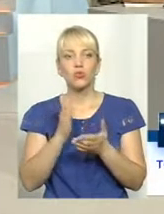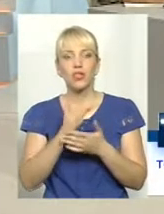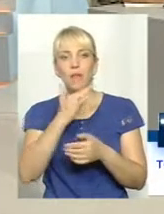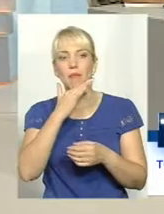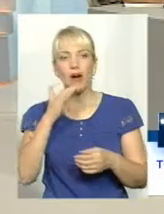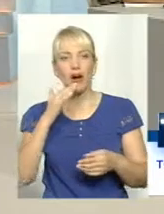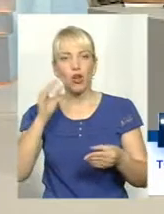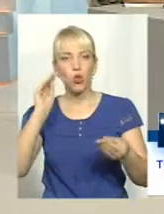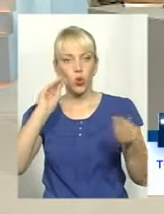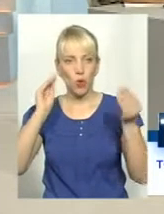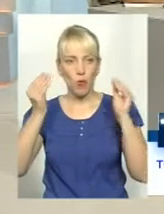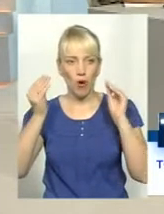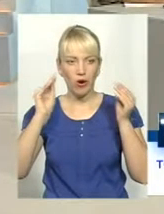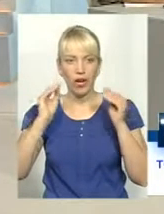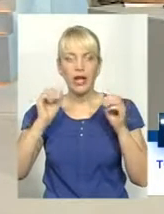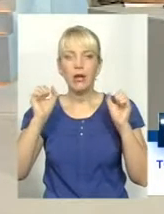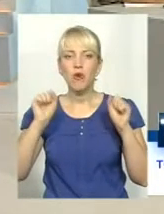саме нашої території.